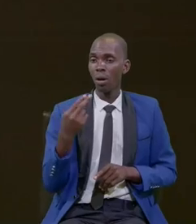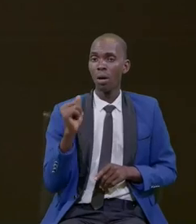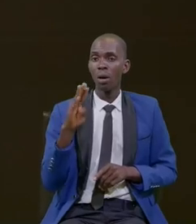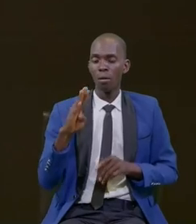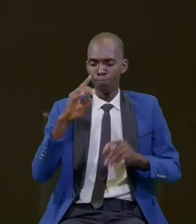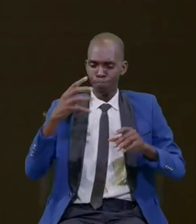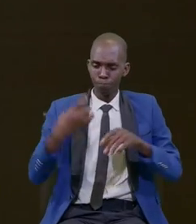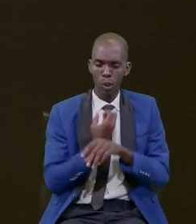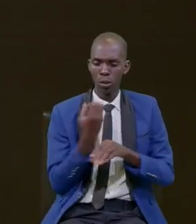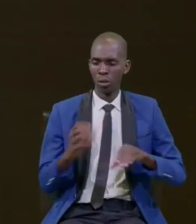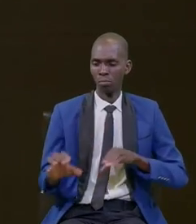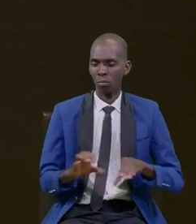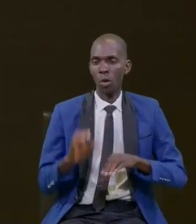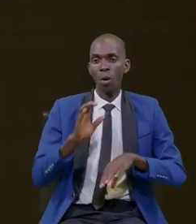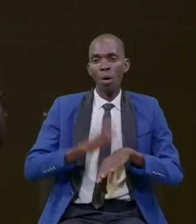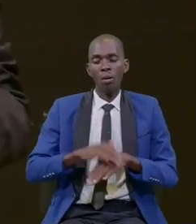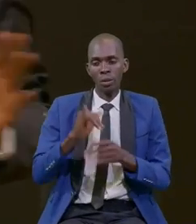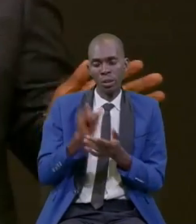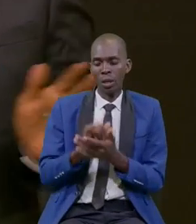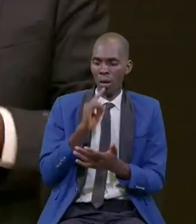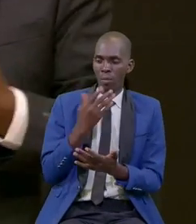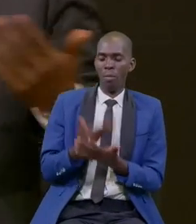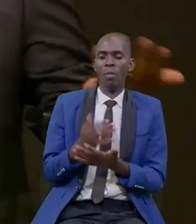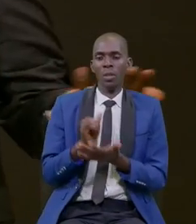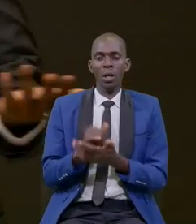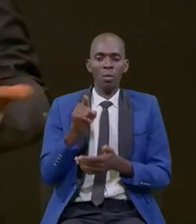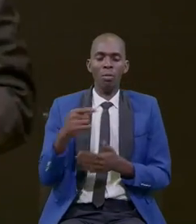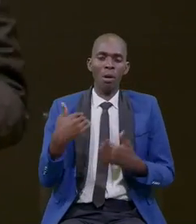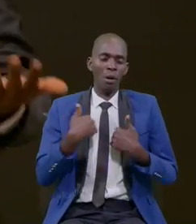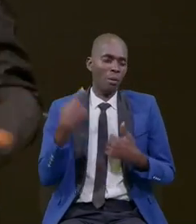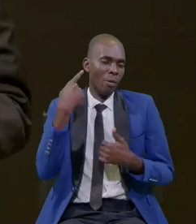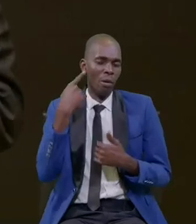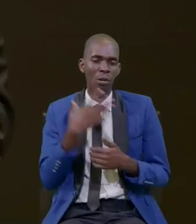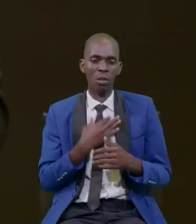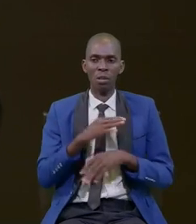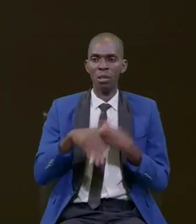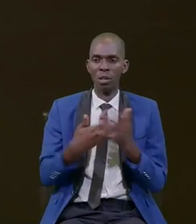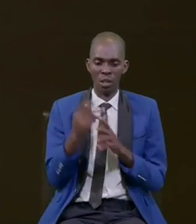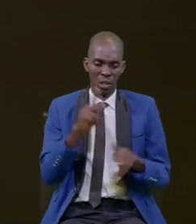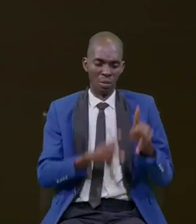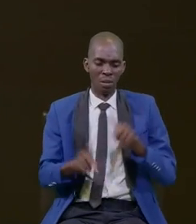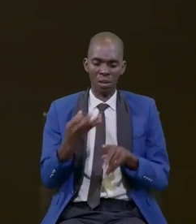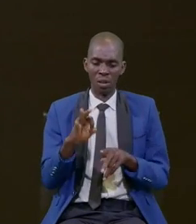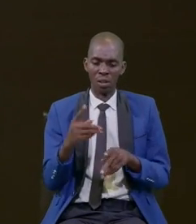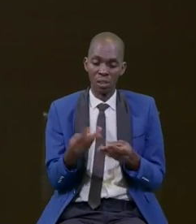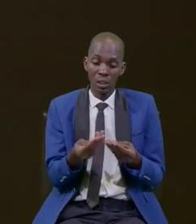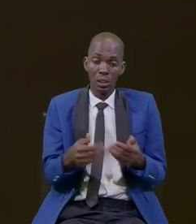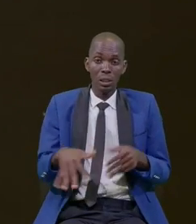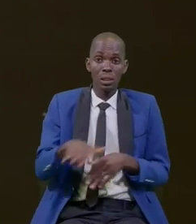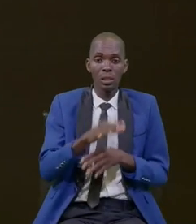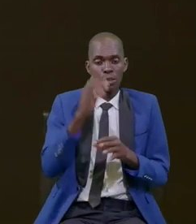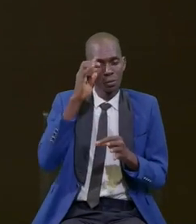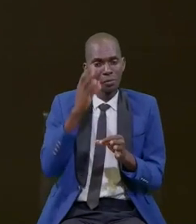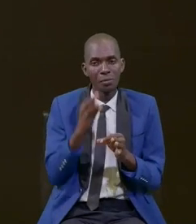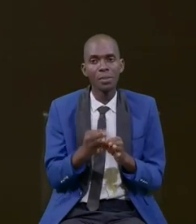Rahab qui s'est mis à l'action. Et à cause de cette terreur, et tous les habitants du pays tremblent